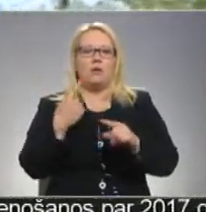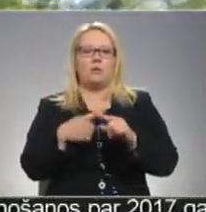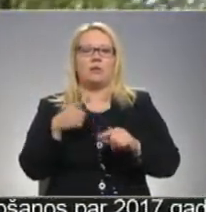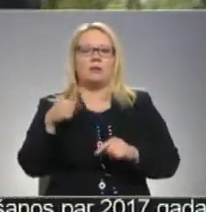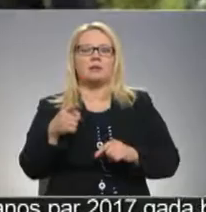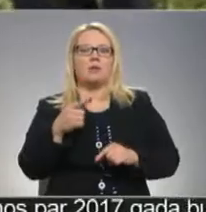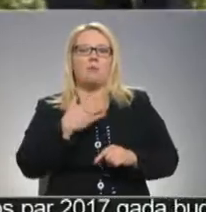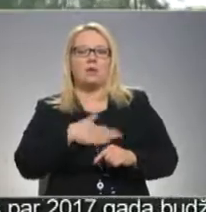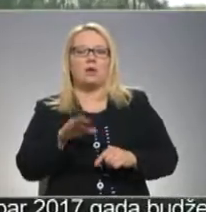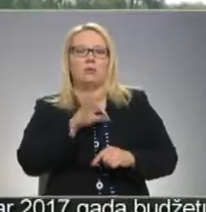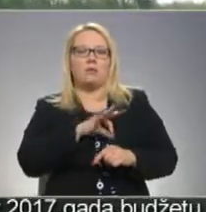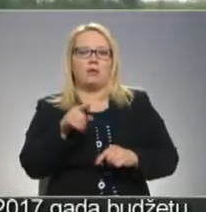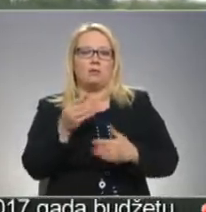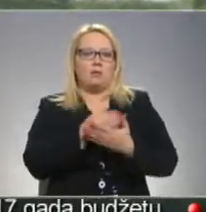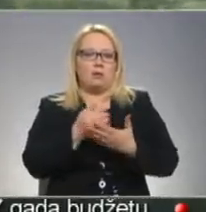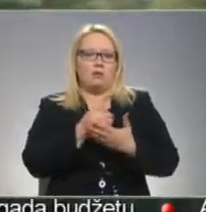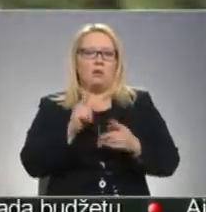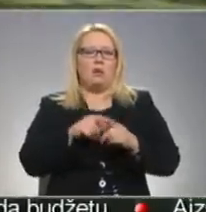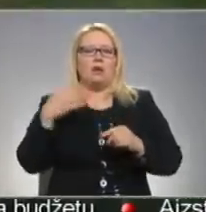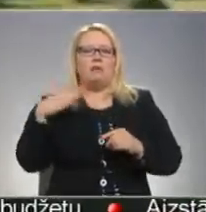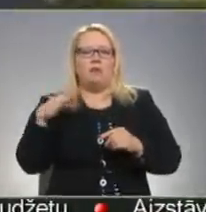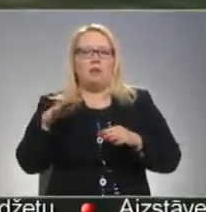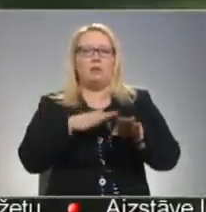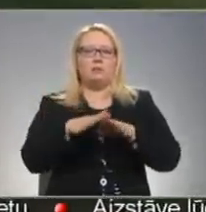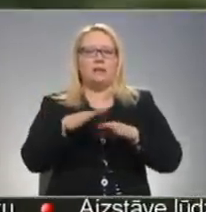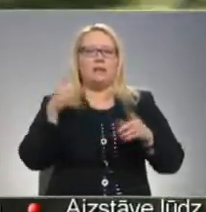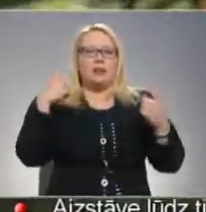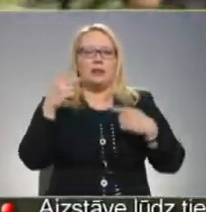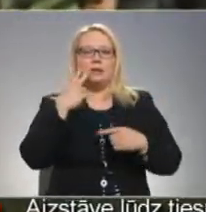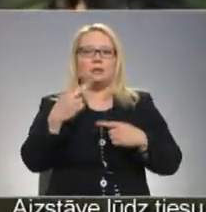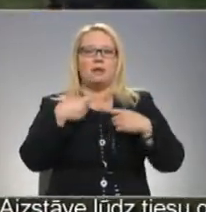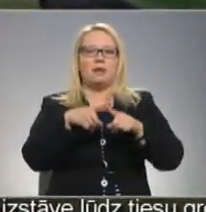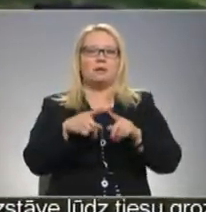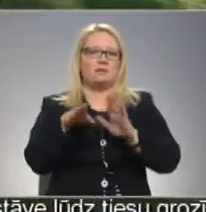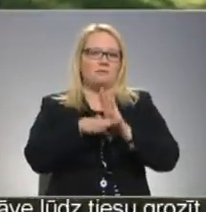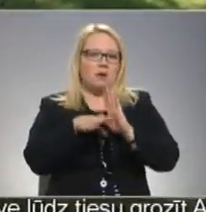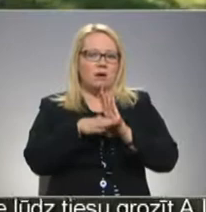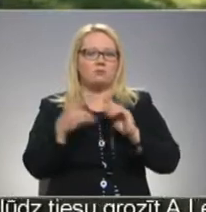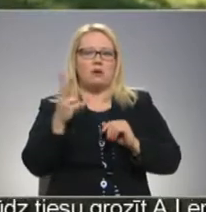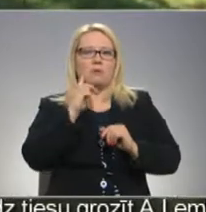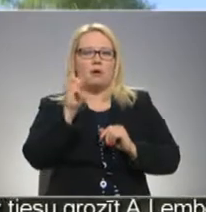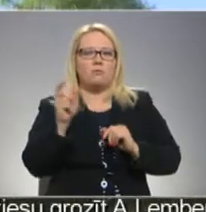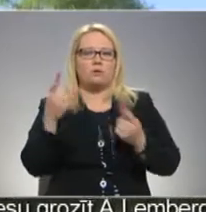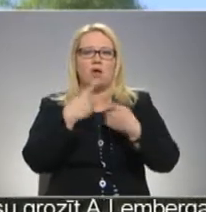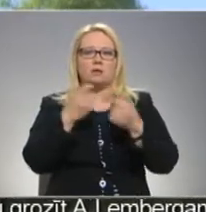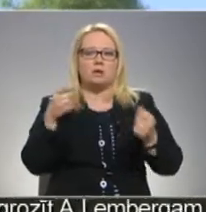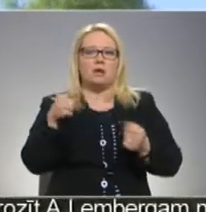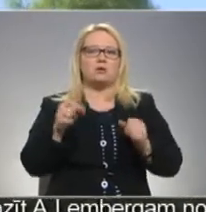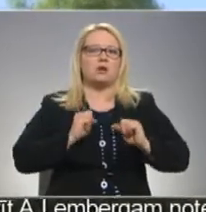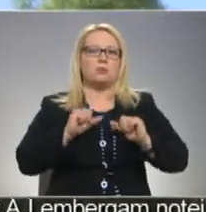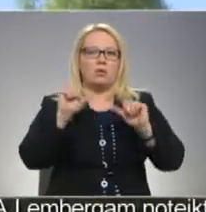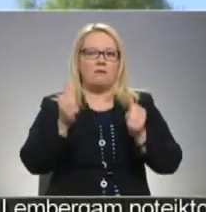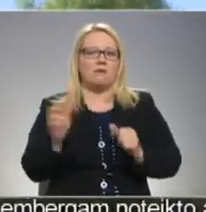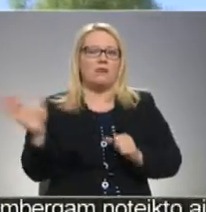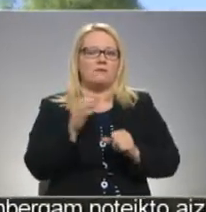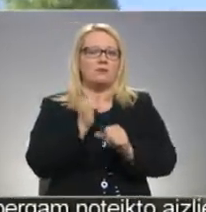patīk un pelnīt ar to naudu. Lai arī videoklipos izpildītie triki izskatās tehniski vienkārši, abi jaunieši atzīst, ka šajā sporta veidā